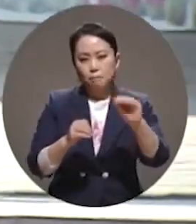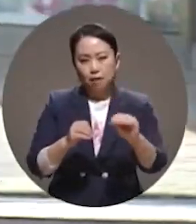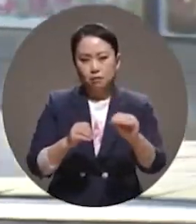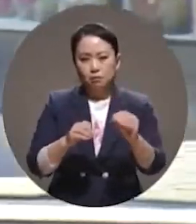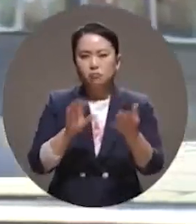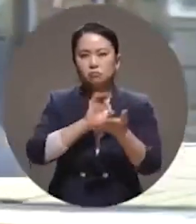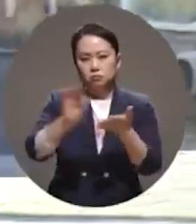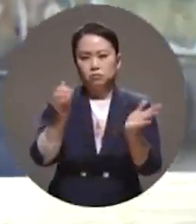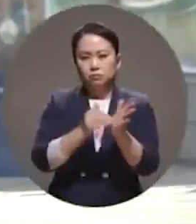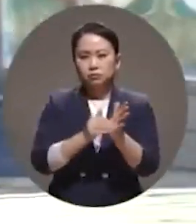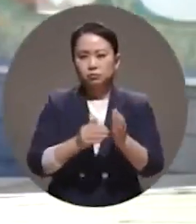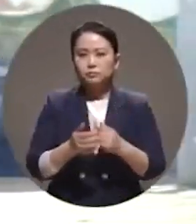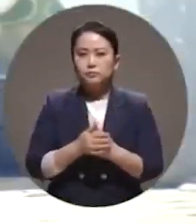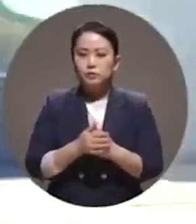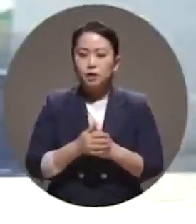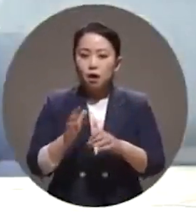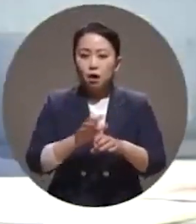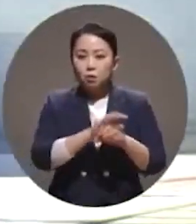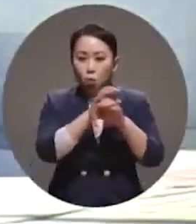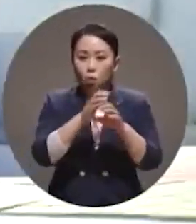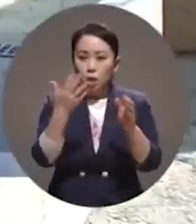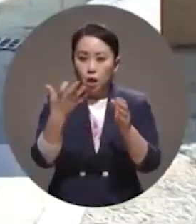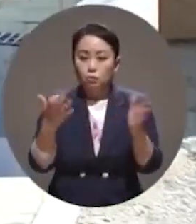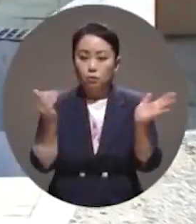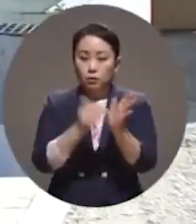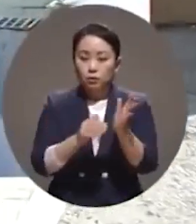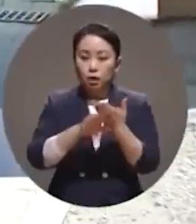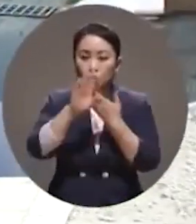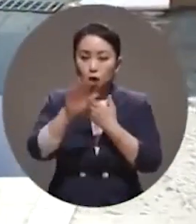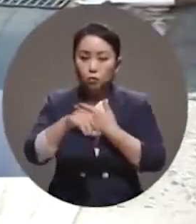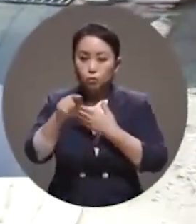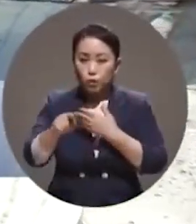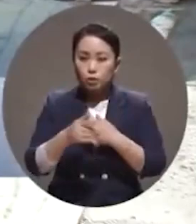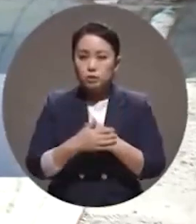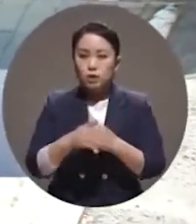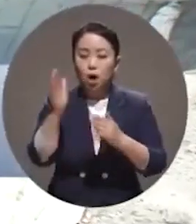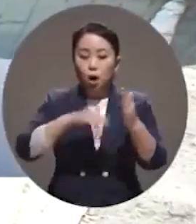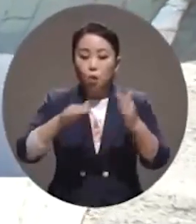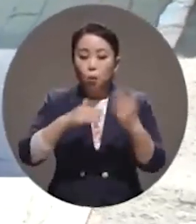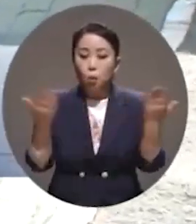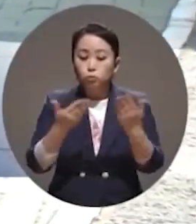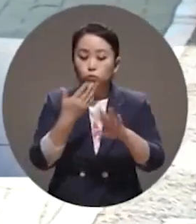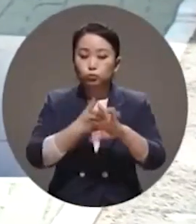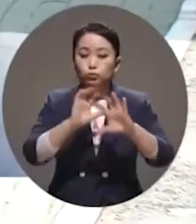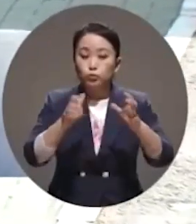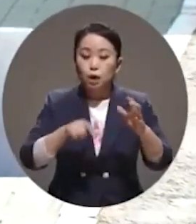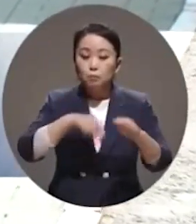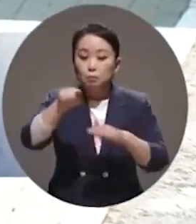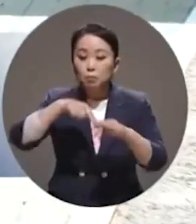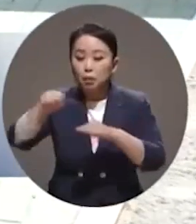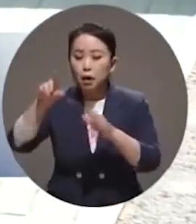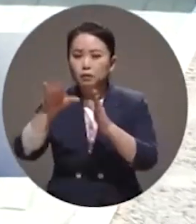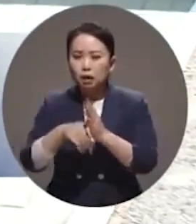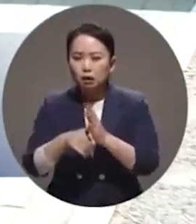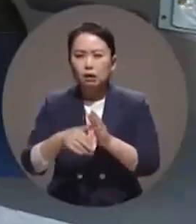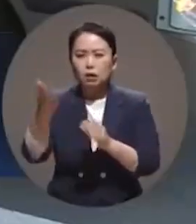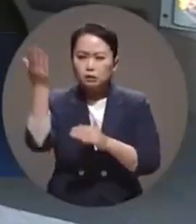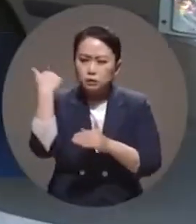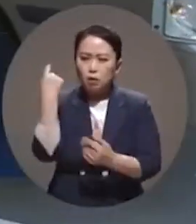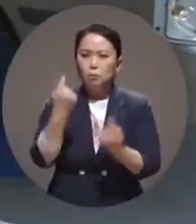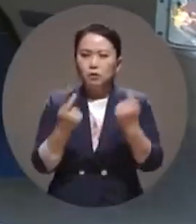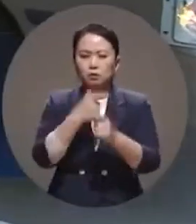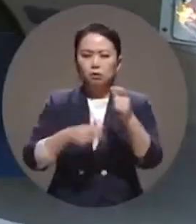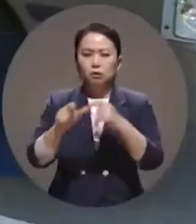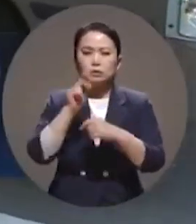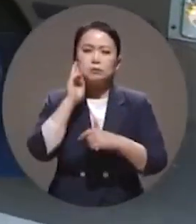끝나고 다시 공국에 출장을 가면서는 그 행태가 이전보다 훨씬 더 이제 심각한 상황이 되었기 때문에 근본적인